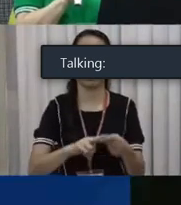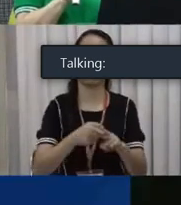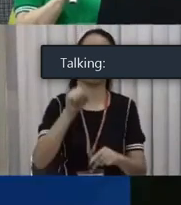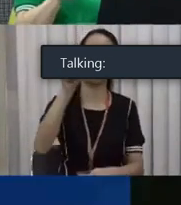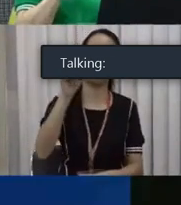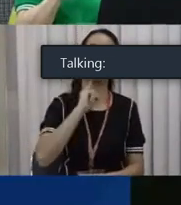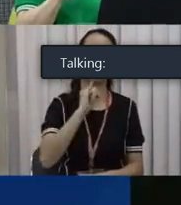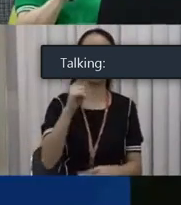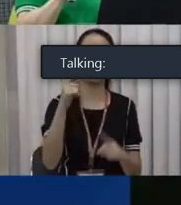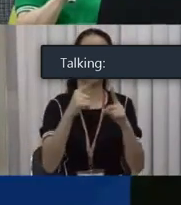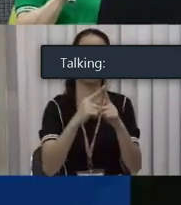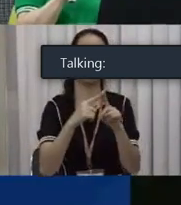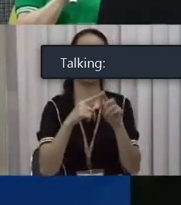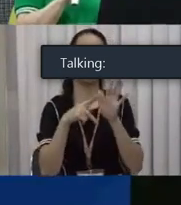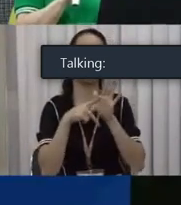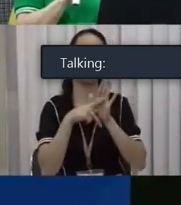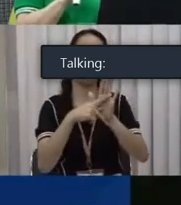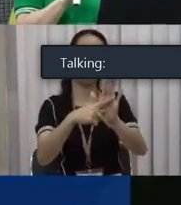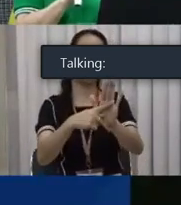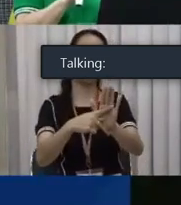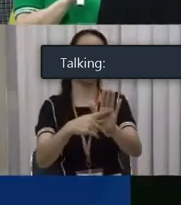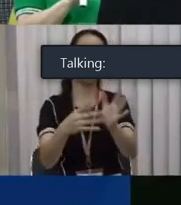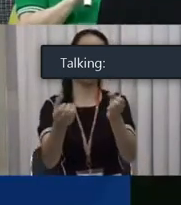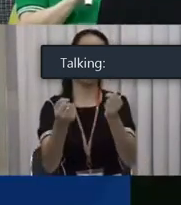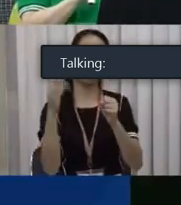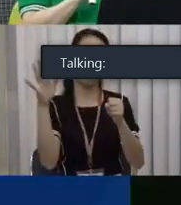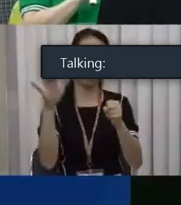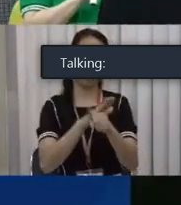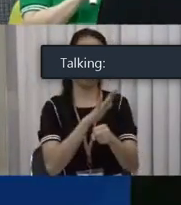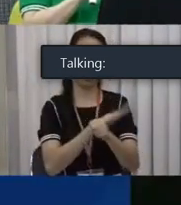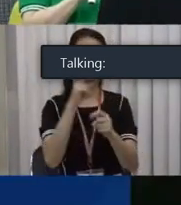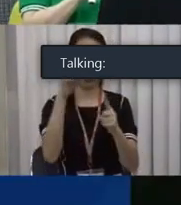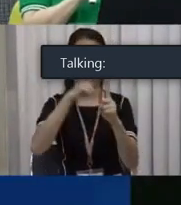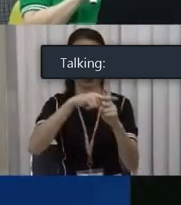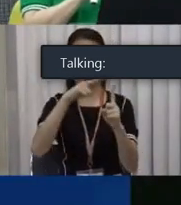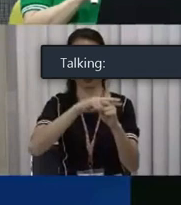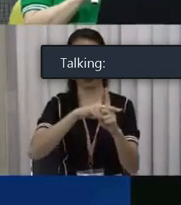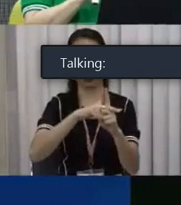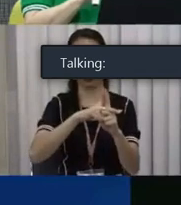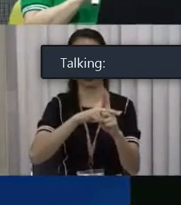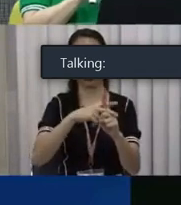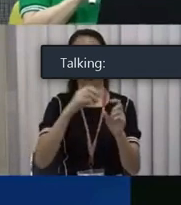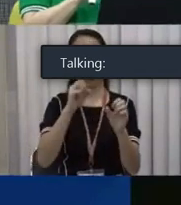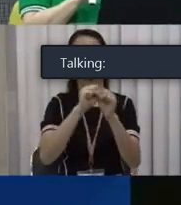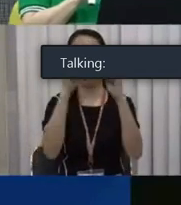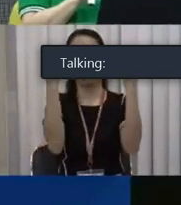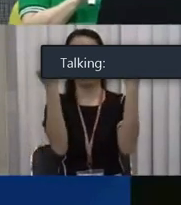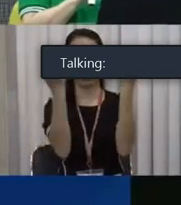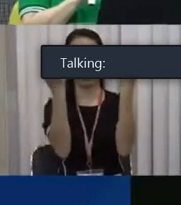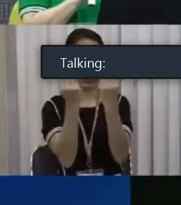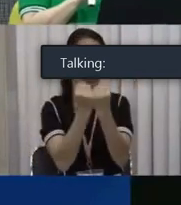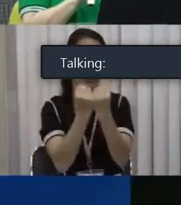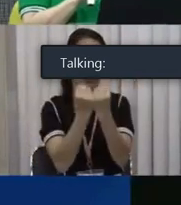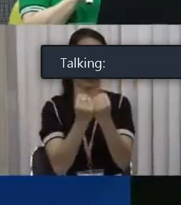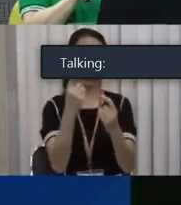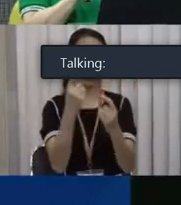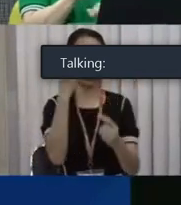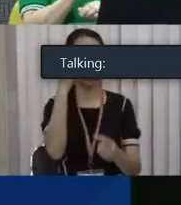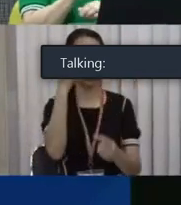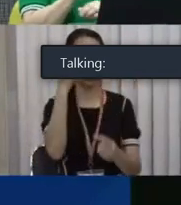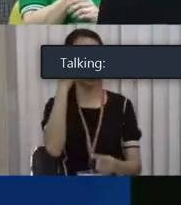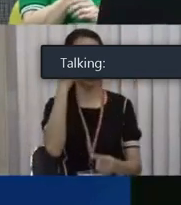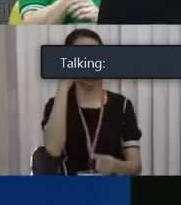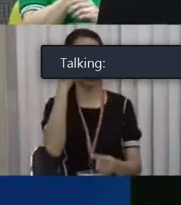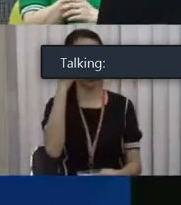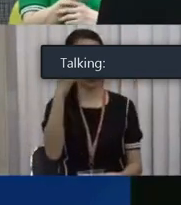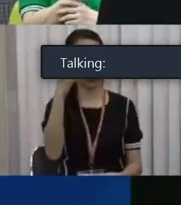is to promote gainful employment opportunities. Unsaon nato pag-promote sa gainful employment